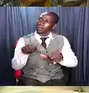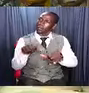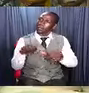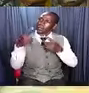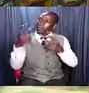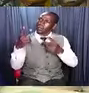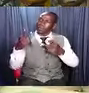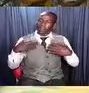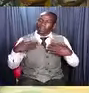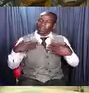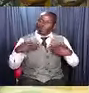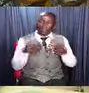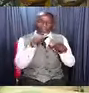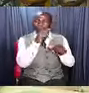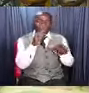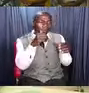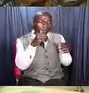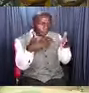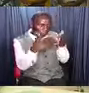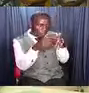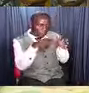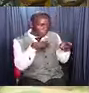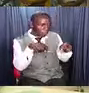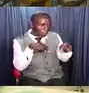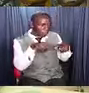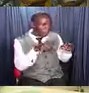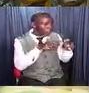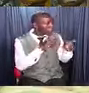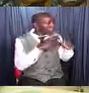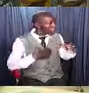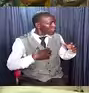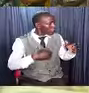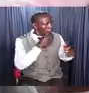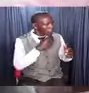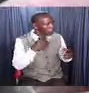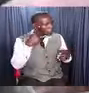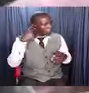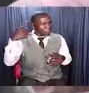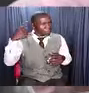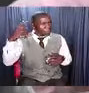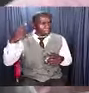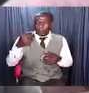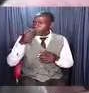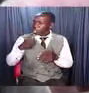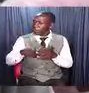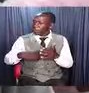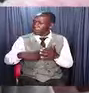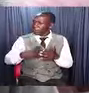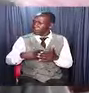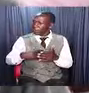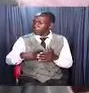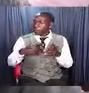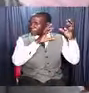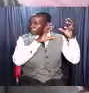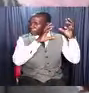watu wanaenda chemba kwanza kuwaza. You see people go to the chamber and think. Na huyu mgeni huyu. Now this visitor. Anawaziwa. And thinking of what to do to him. Nazi, ko